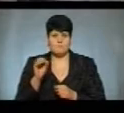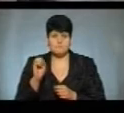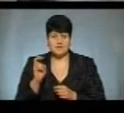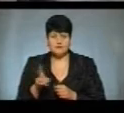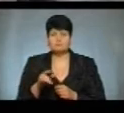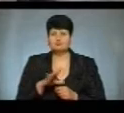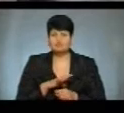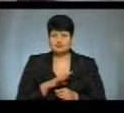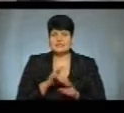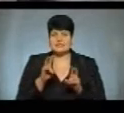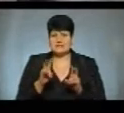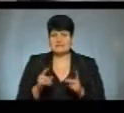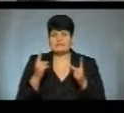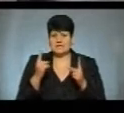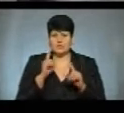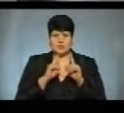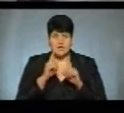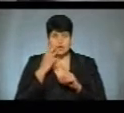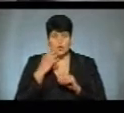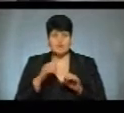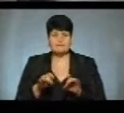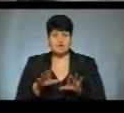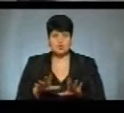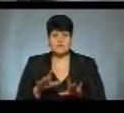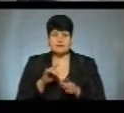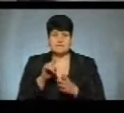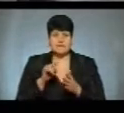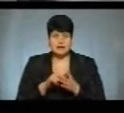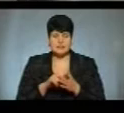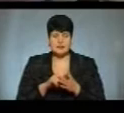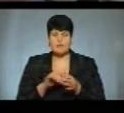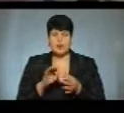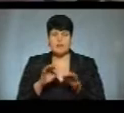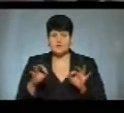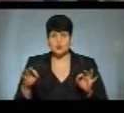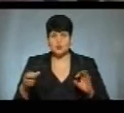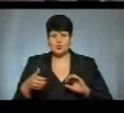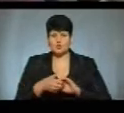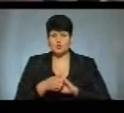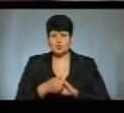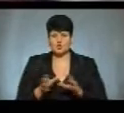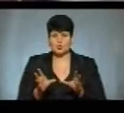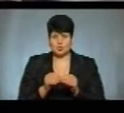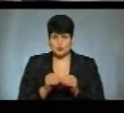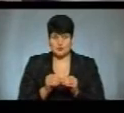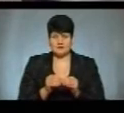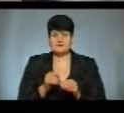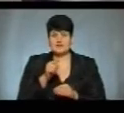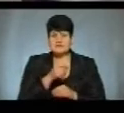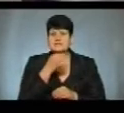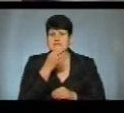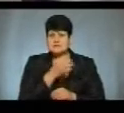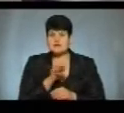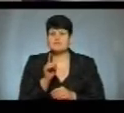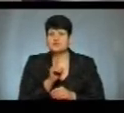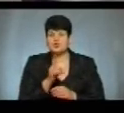на засіданні Великої Ради, коли вирішувалося питання про ланцюг з луки. Георгій Петрук Попик сказав, якщо